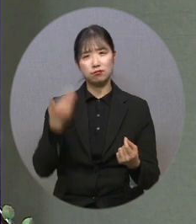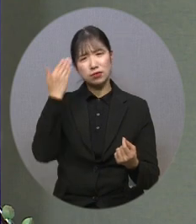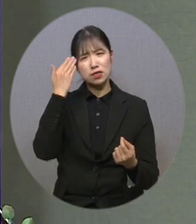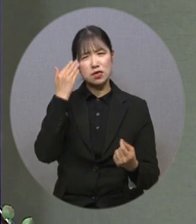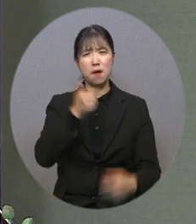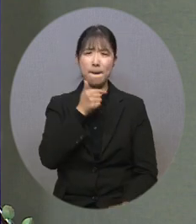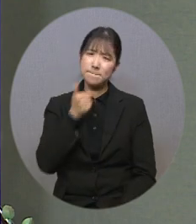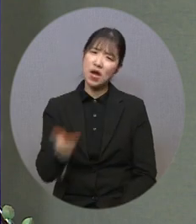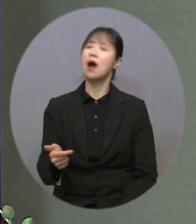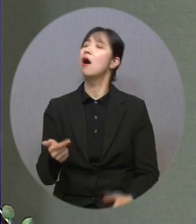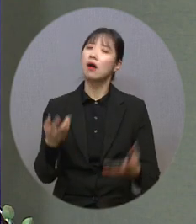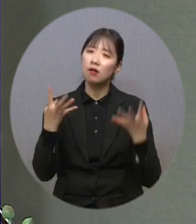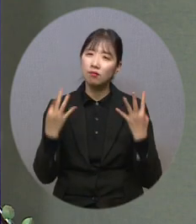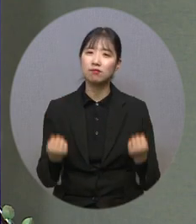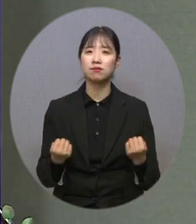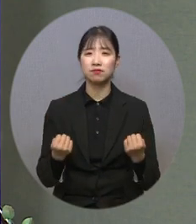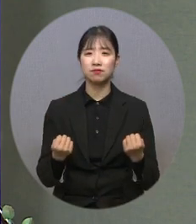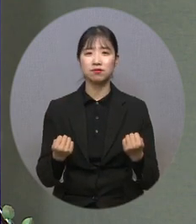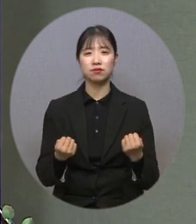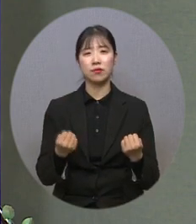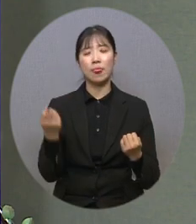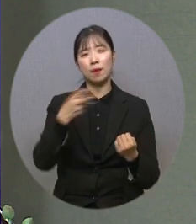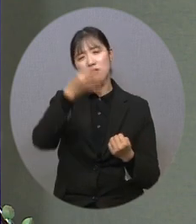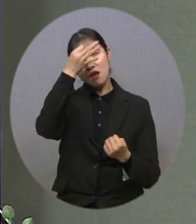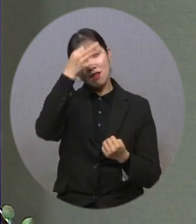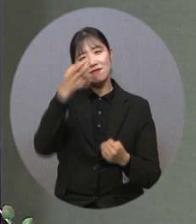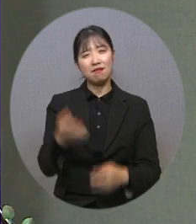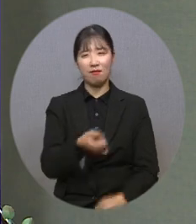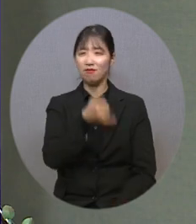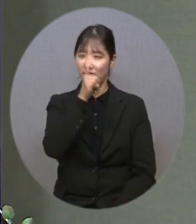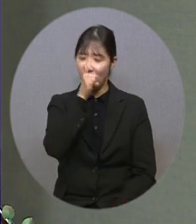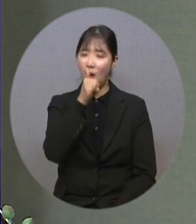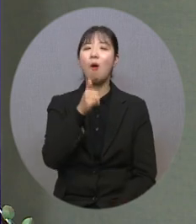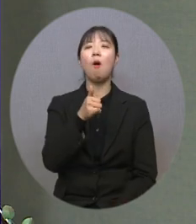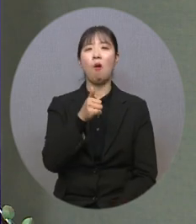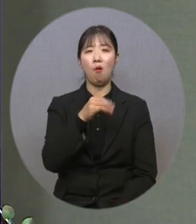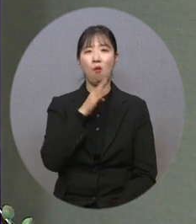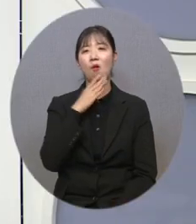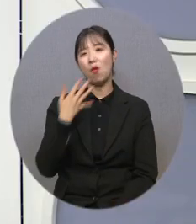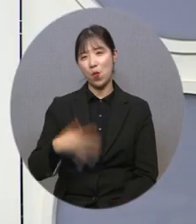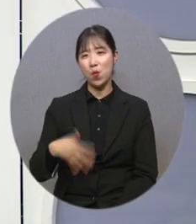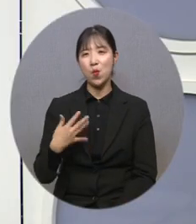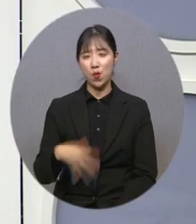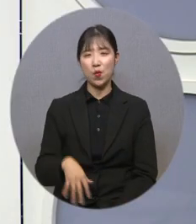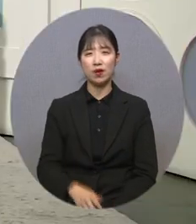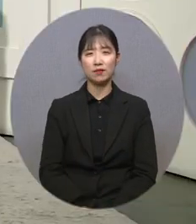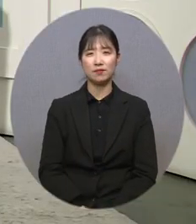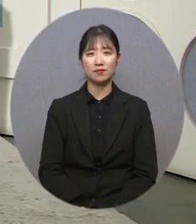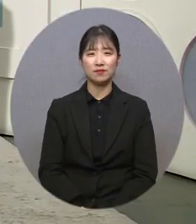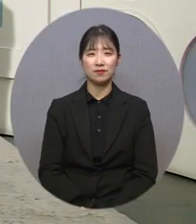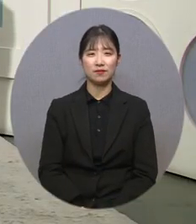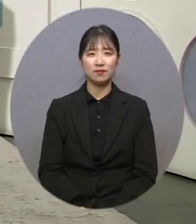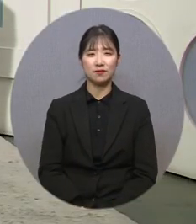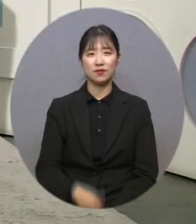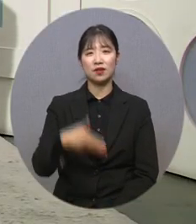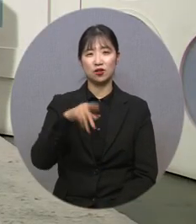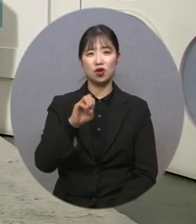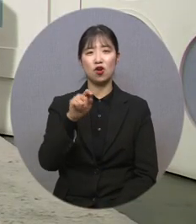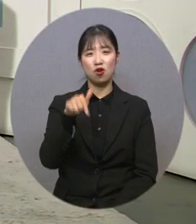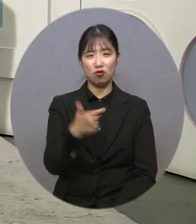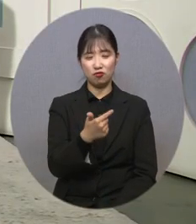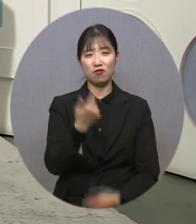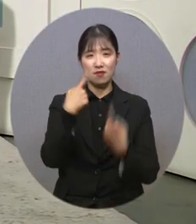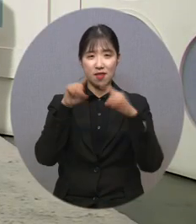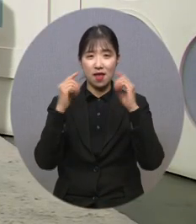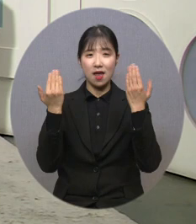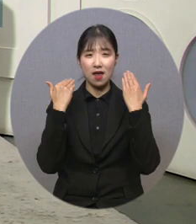깊은 지식을 소유하고 재능을 소유했다. 네. 아, 대단한 것 같아요. 아이, 뭐, 청운대학교